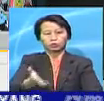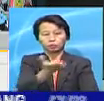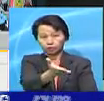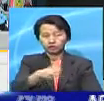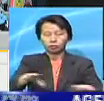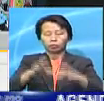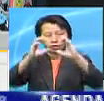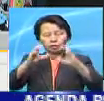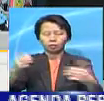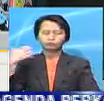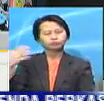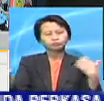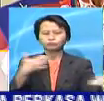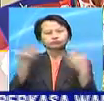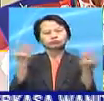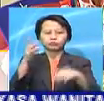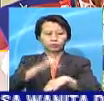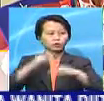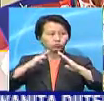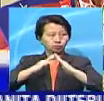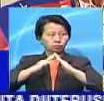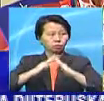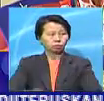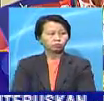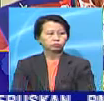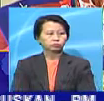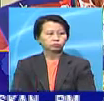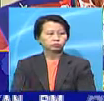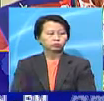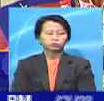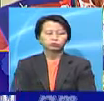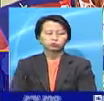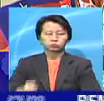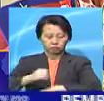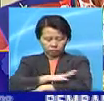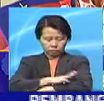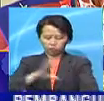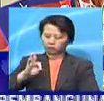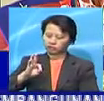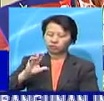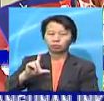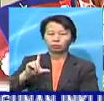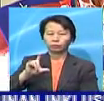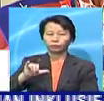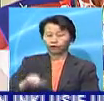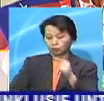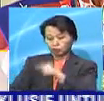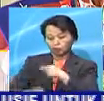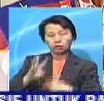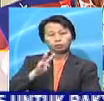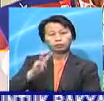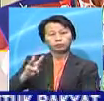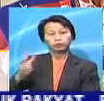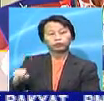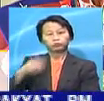dilakukan secara sambilan di rumah. Dan portal Cancerfly ini adalah salah satu portal yang saya rasa sungguh baik dan